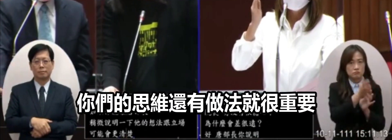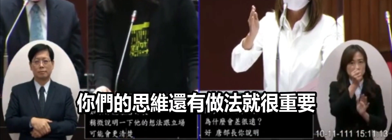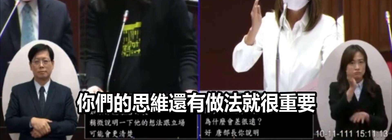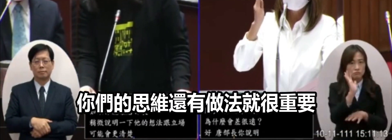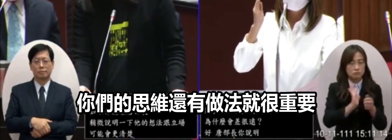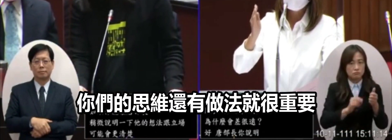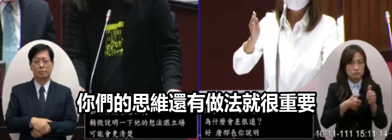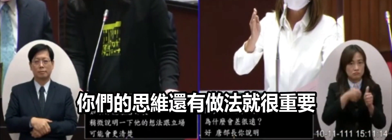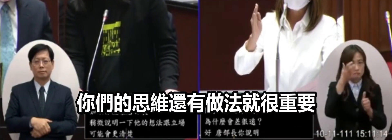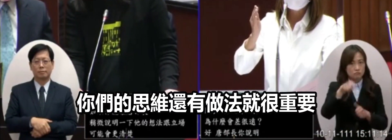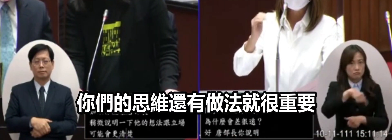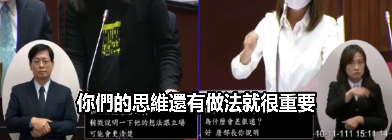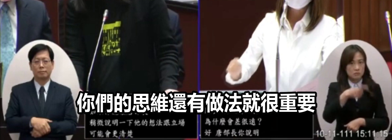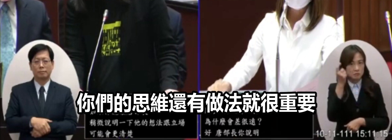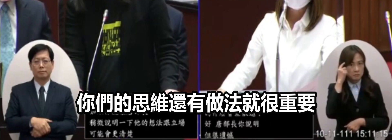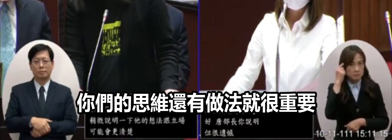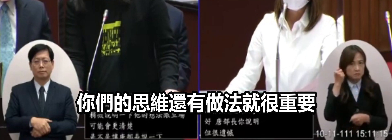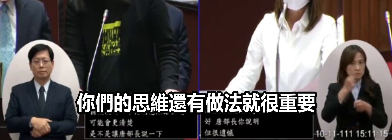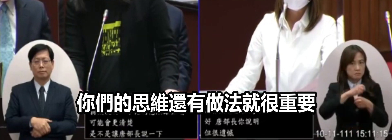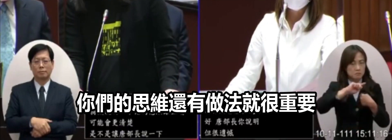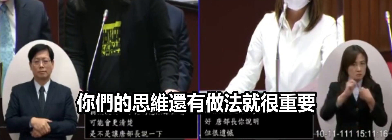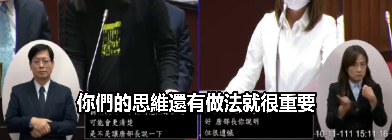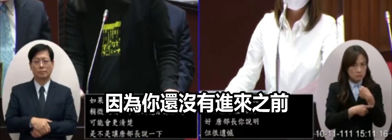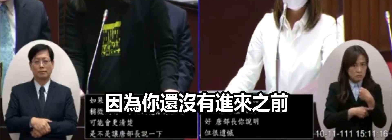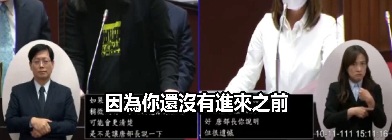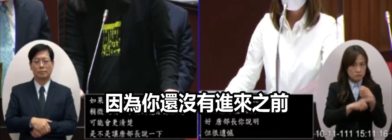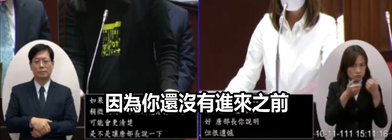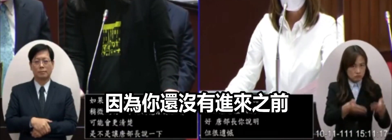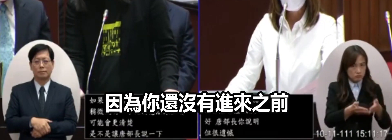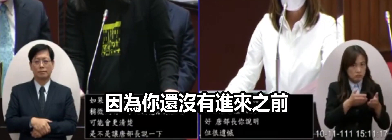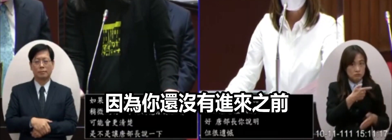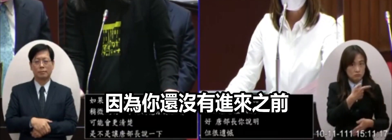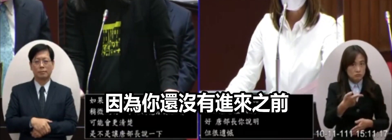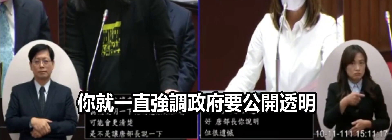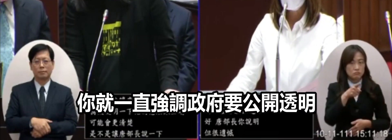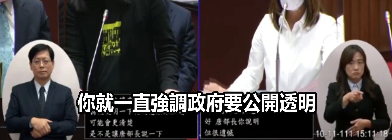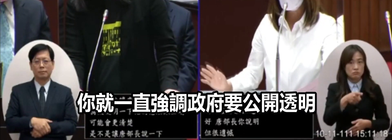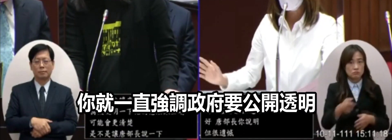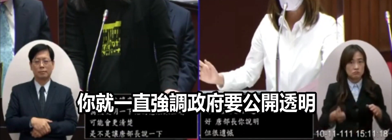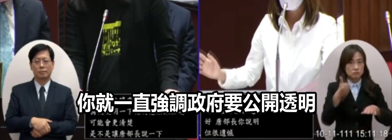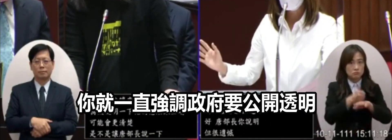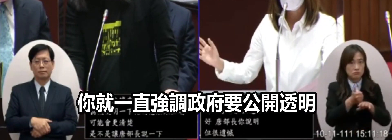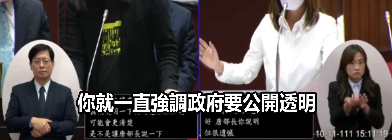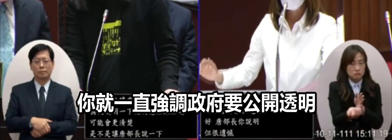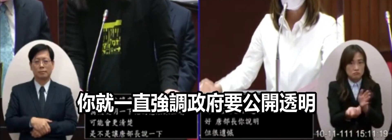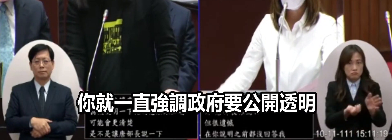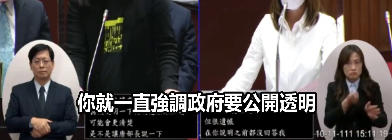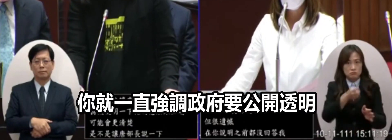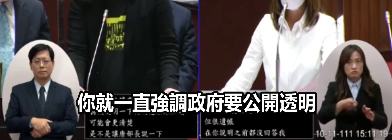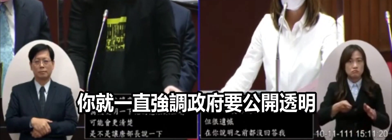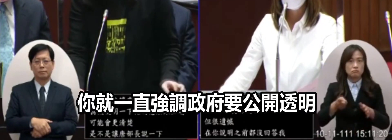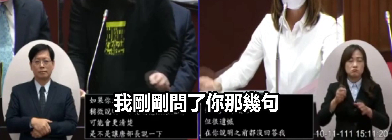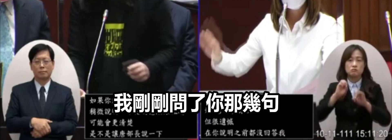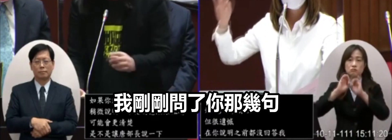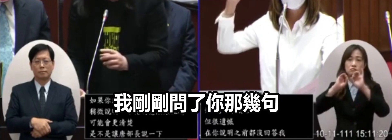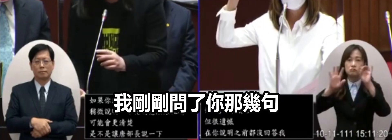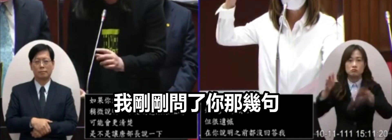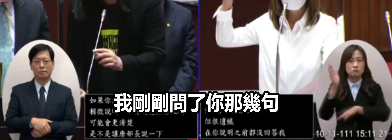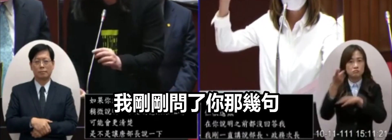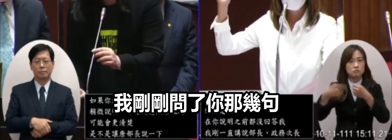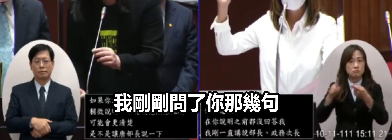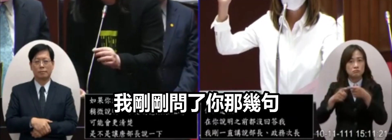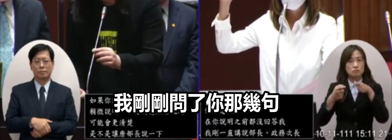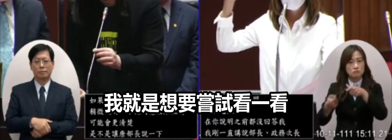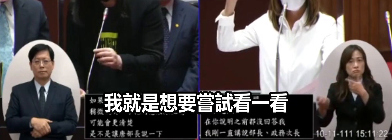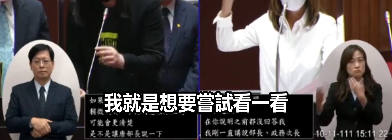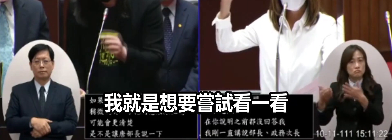长，你们的思维还有做法就很重要。因为你还没有进来之前，你就一直强调政府要公开透明。我刚刚问了你那